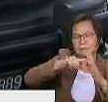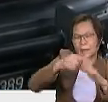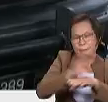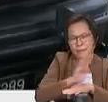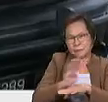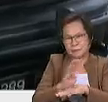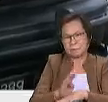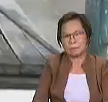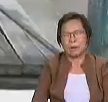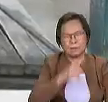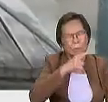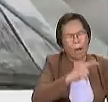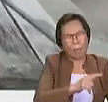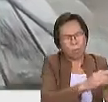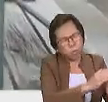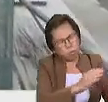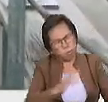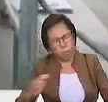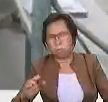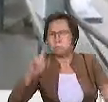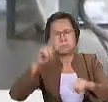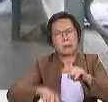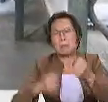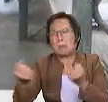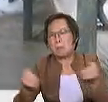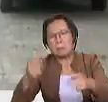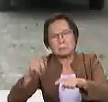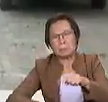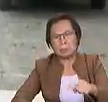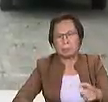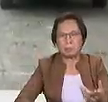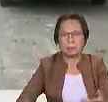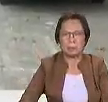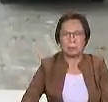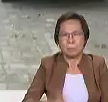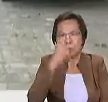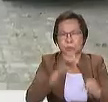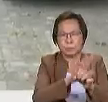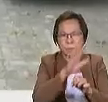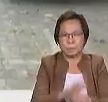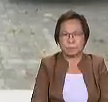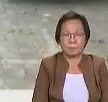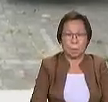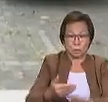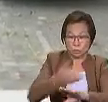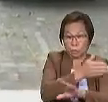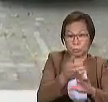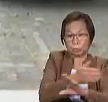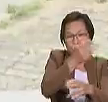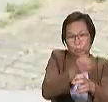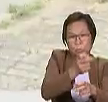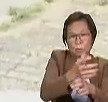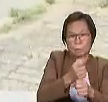karena selama ini kami Tiada Dapat beroperasi karena apa ya lain Ipen demikian tulis sebelum ini kisahmu